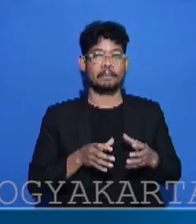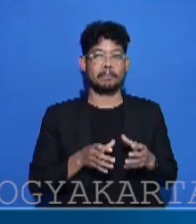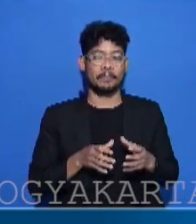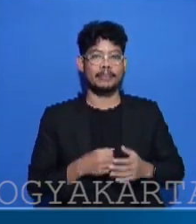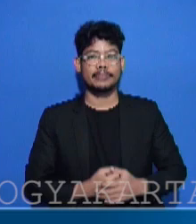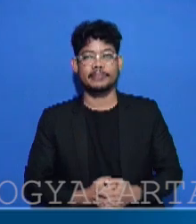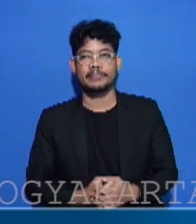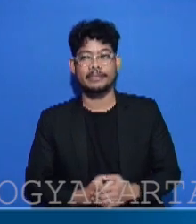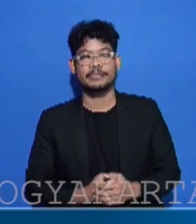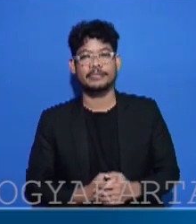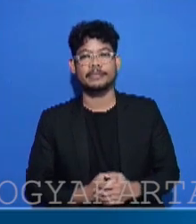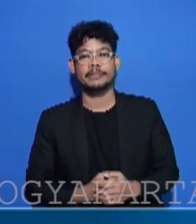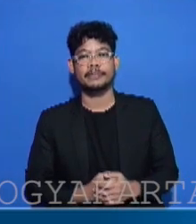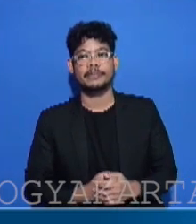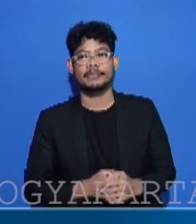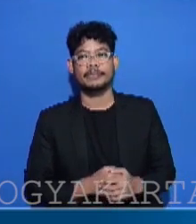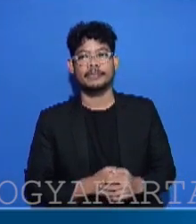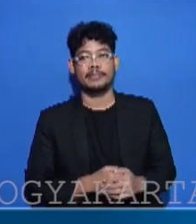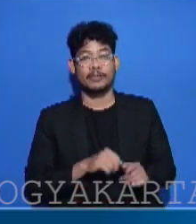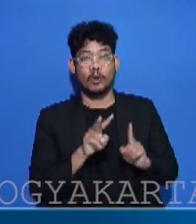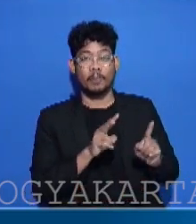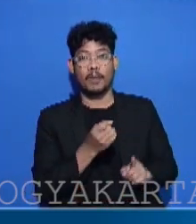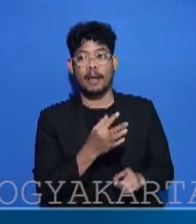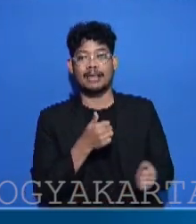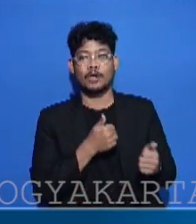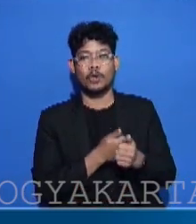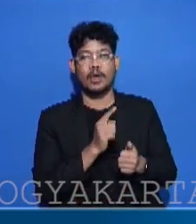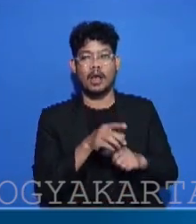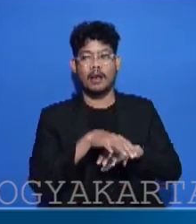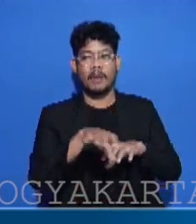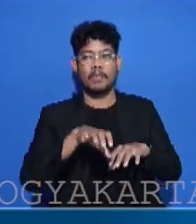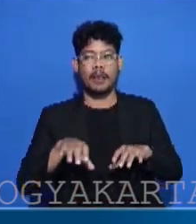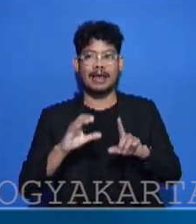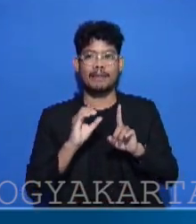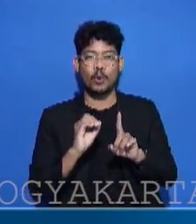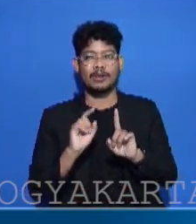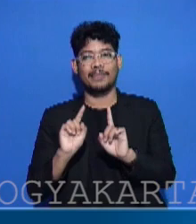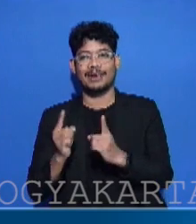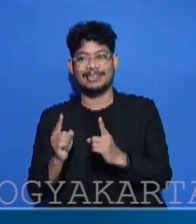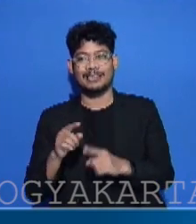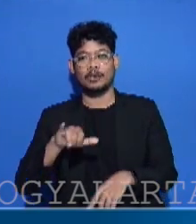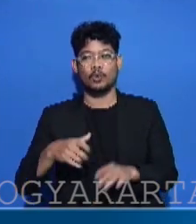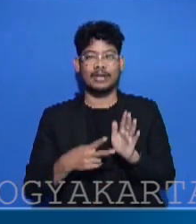12 Nomor dari 38 nomor yang dilombakan pada tanggal 10 dan 11 Juni di Jakarta